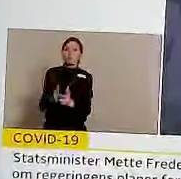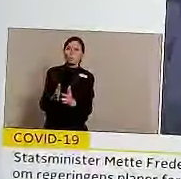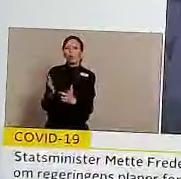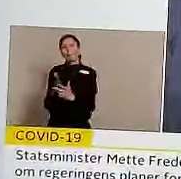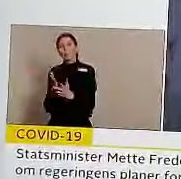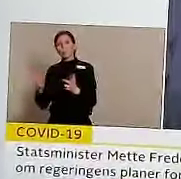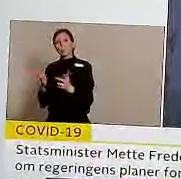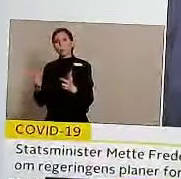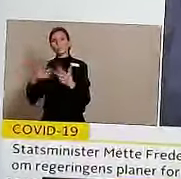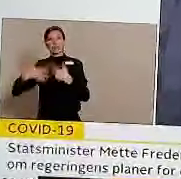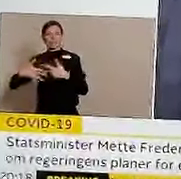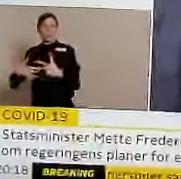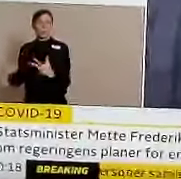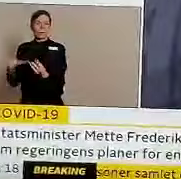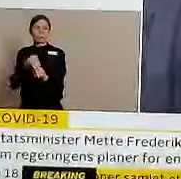يعني